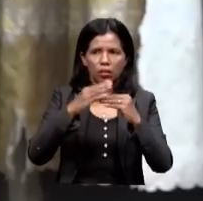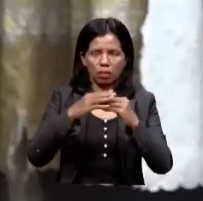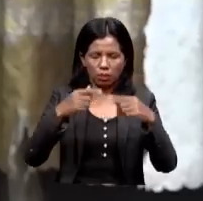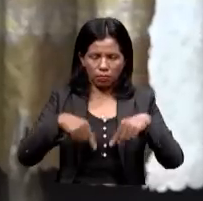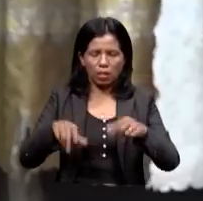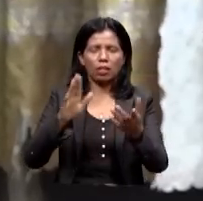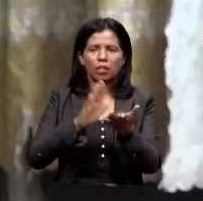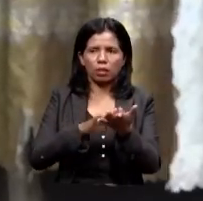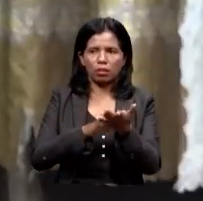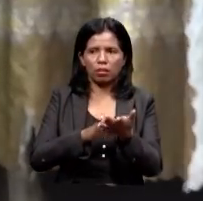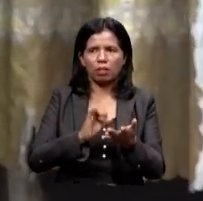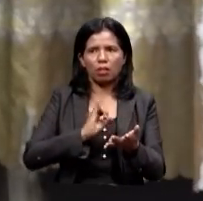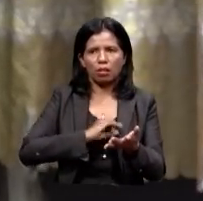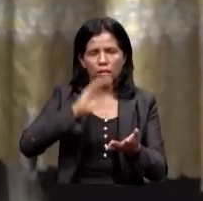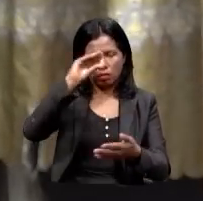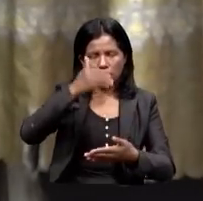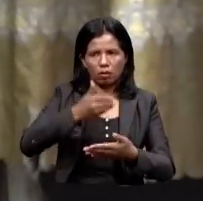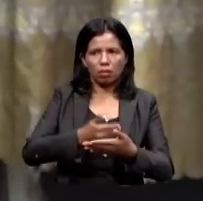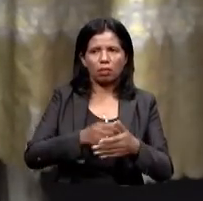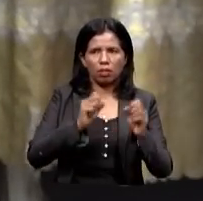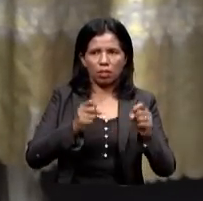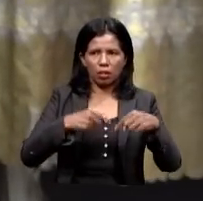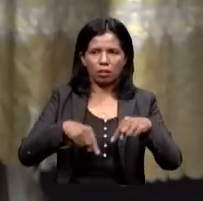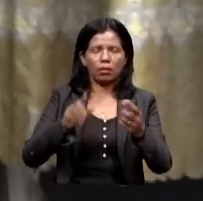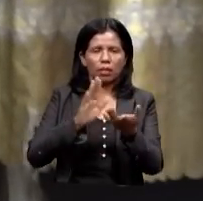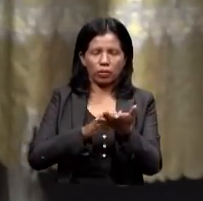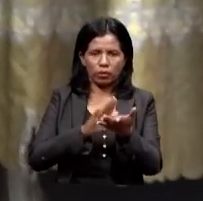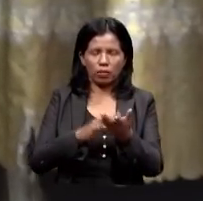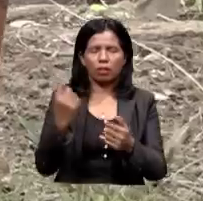sekolah hanuan hola belda dapila teng ser ba sekolah dapati